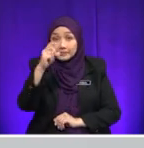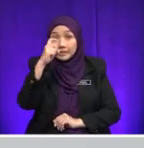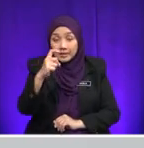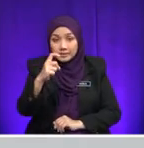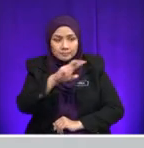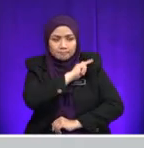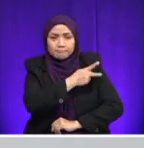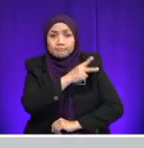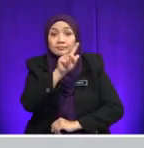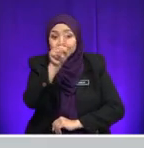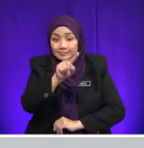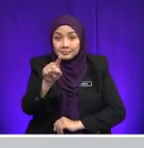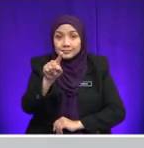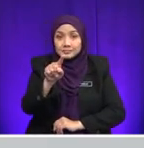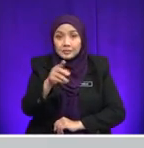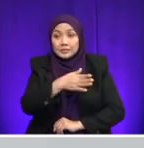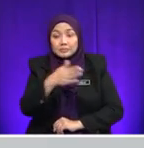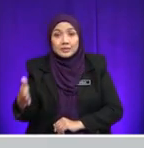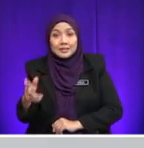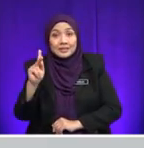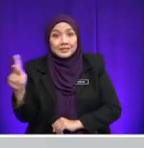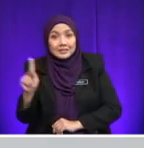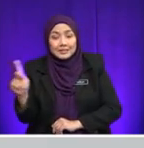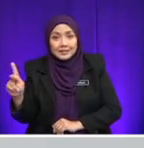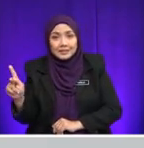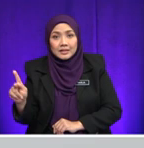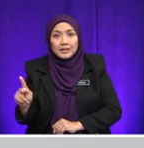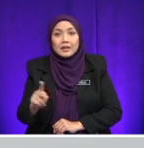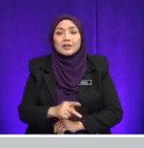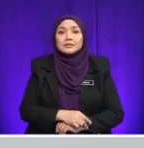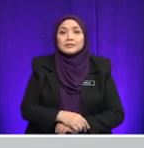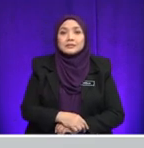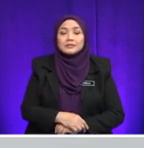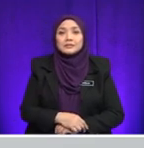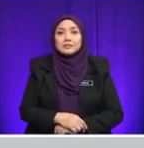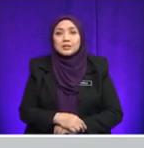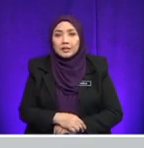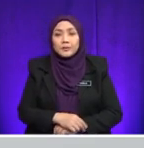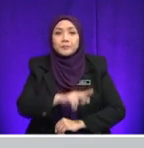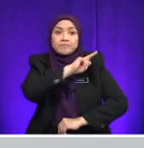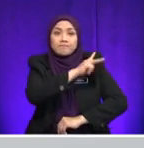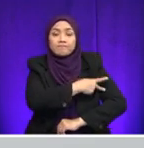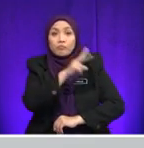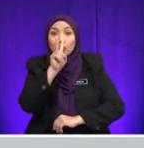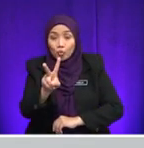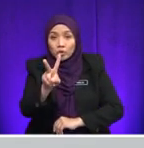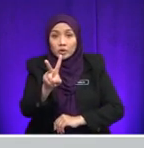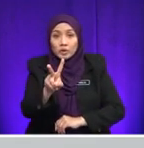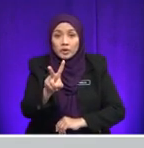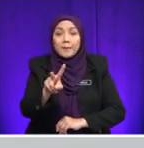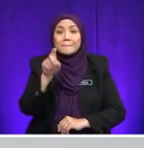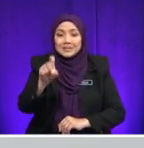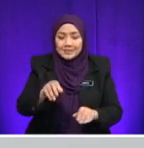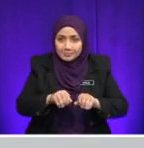sebelah kiri ini sebelah kanan x kuadrat x tambah b dikuasa di duakan ini yang ini kita perlu